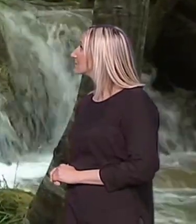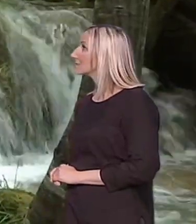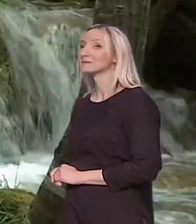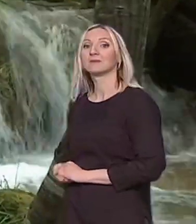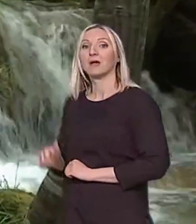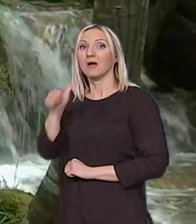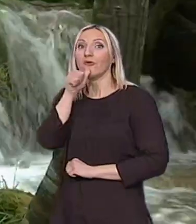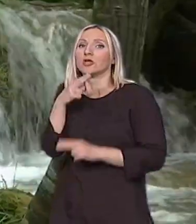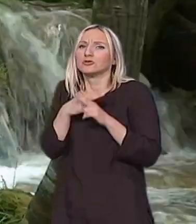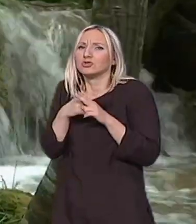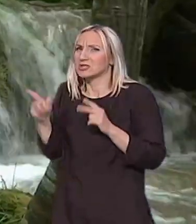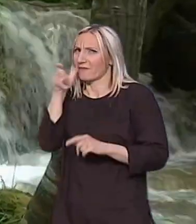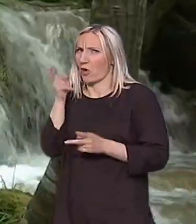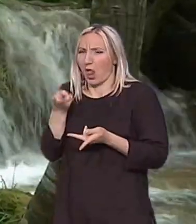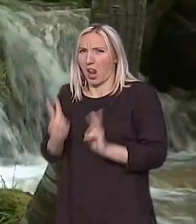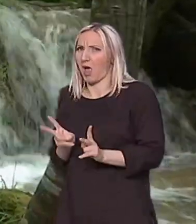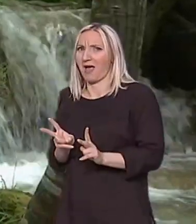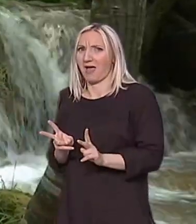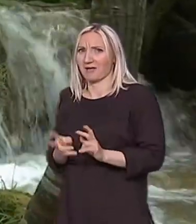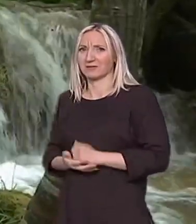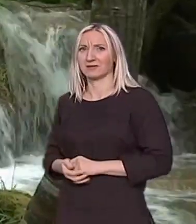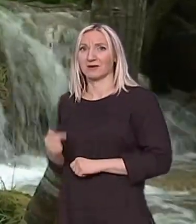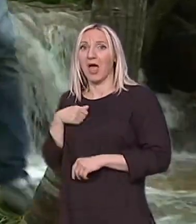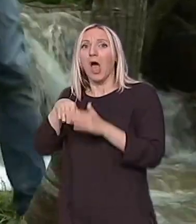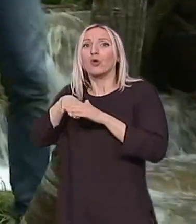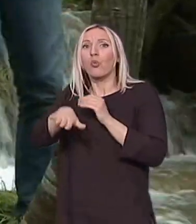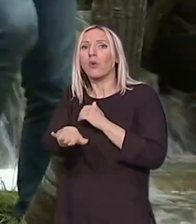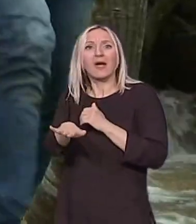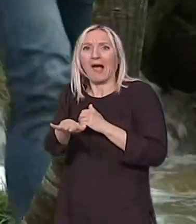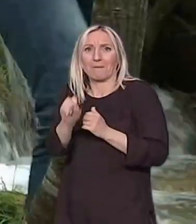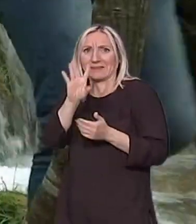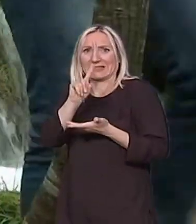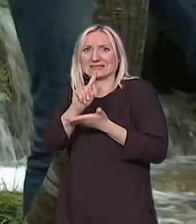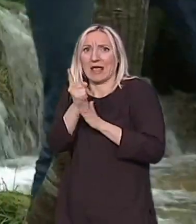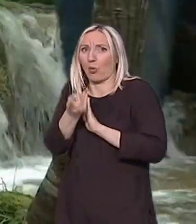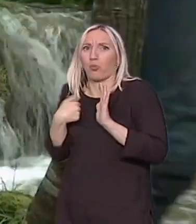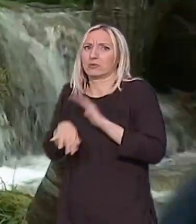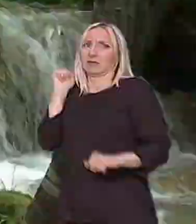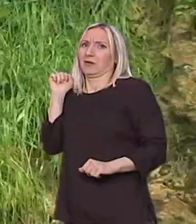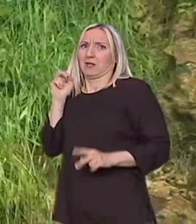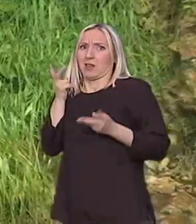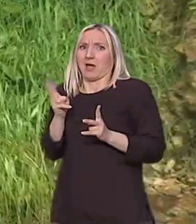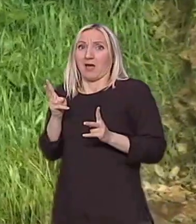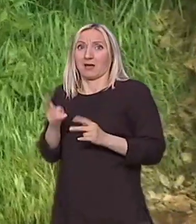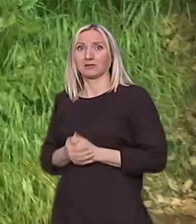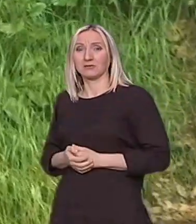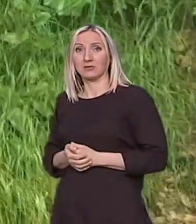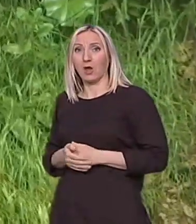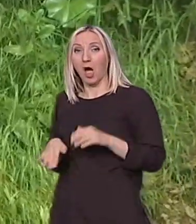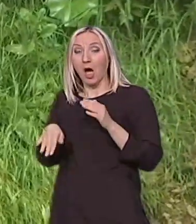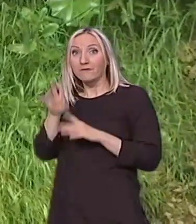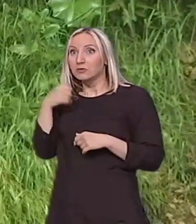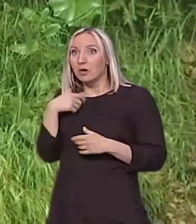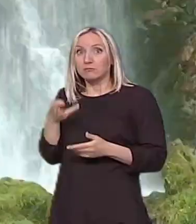Voda je neverovatno čista i vrlo hladna. Ruku nisam mogao da zadržim duže od 15 sekundi. Više od vode mi je